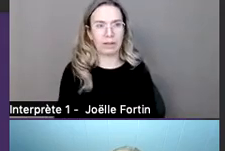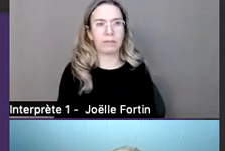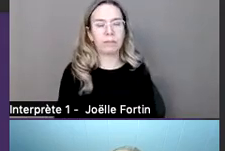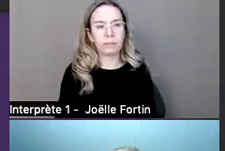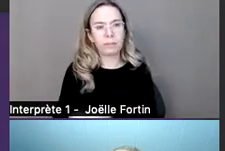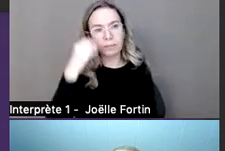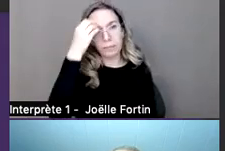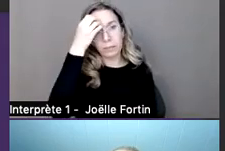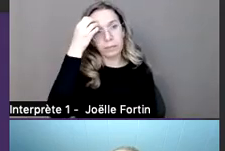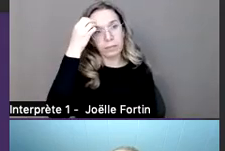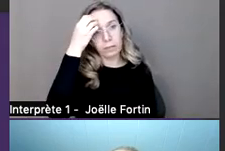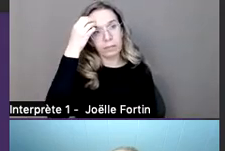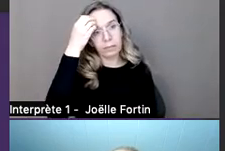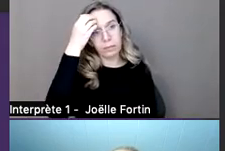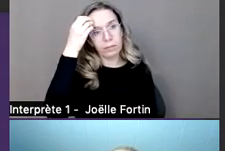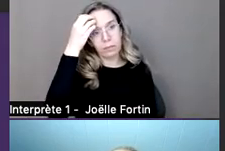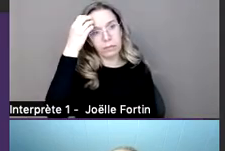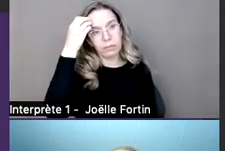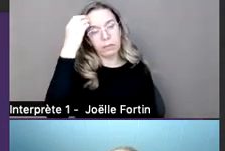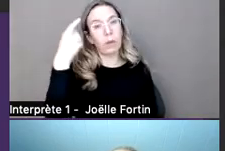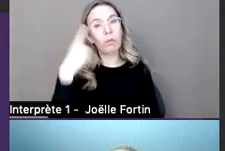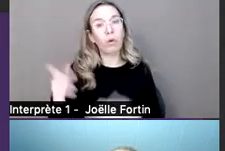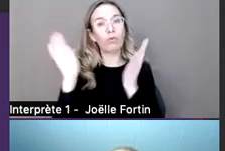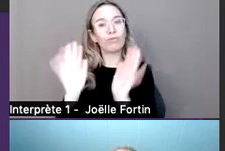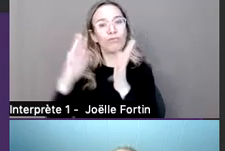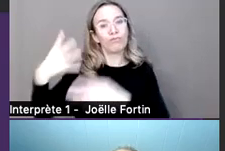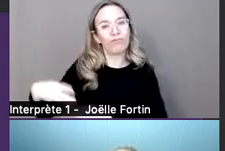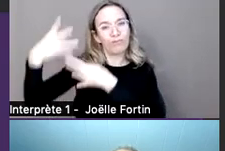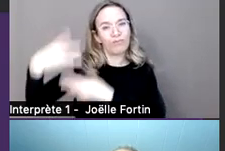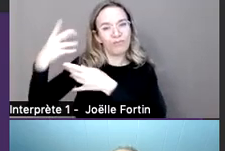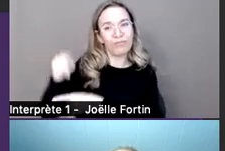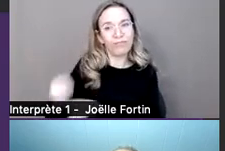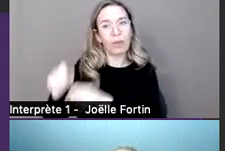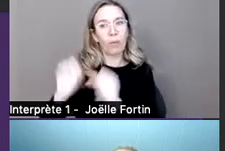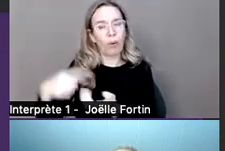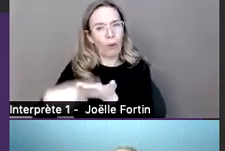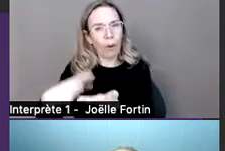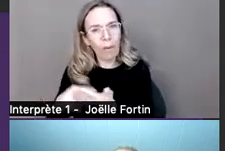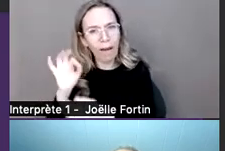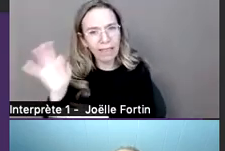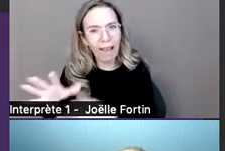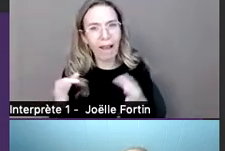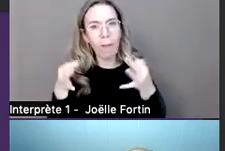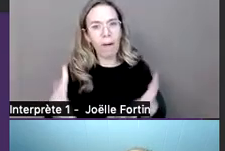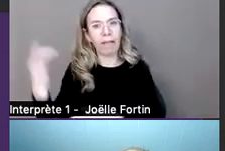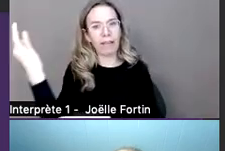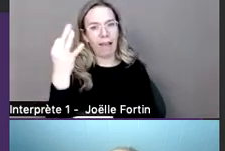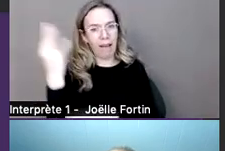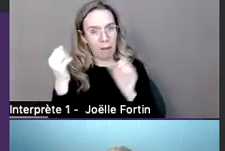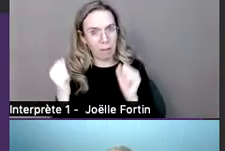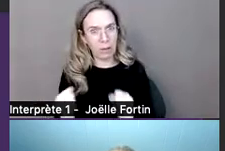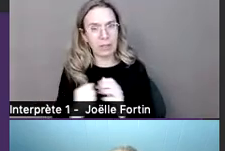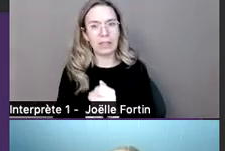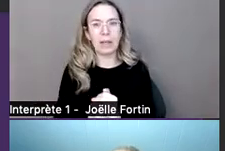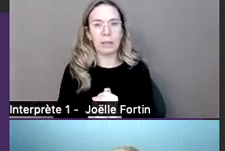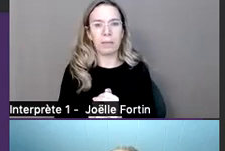présentateur. Les fenêtres pour la discussion, vous pouvez partager des commentaires pendant dans la session, dans la boîte de